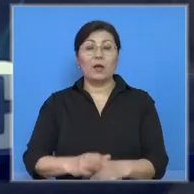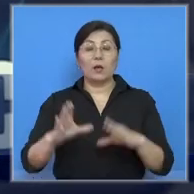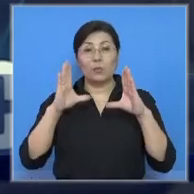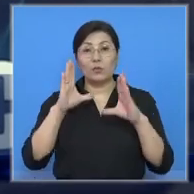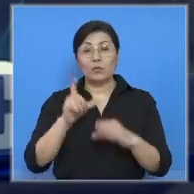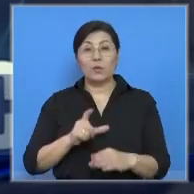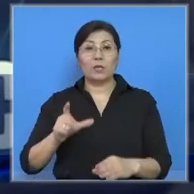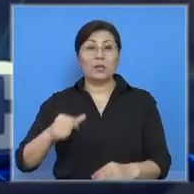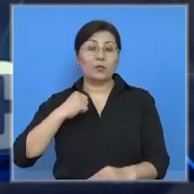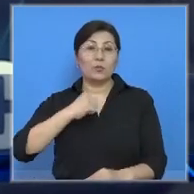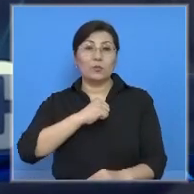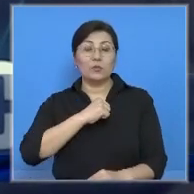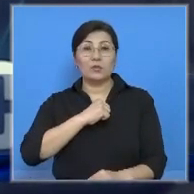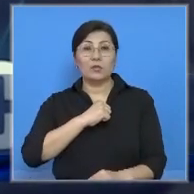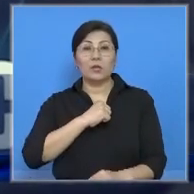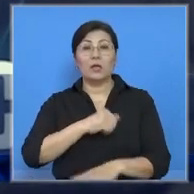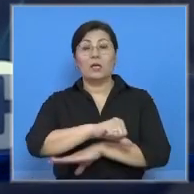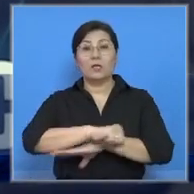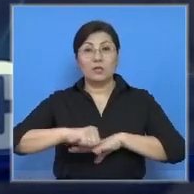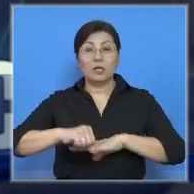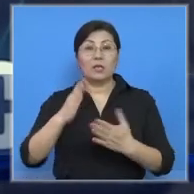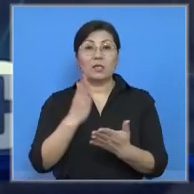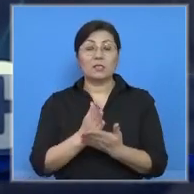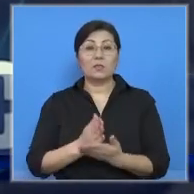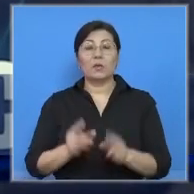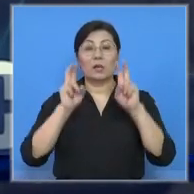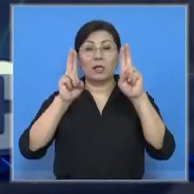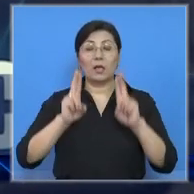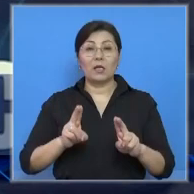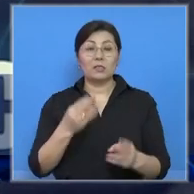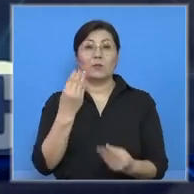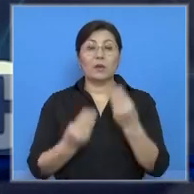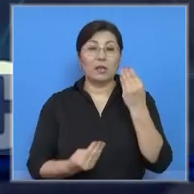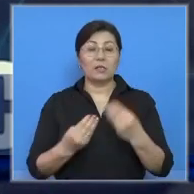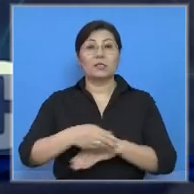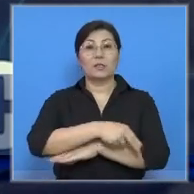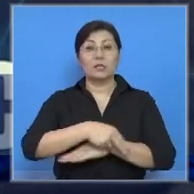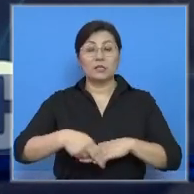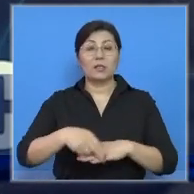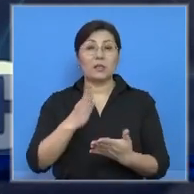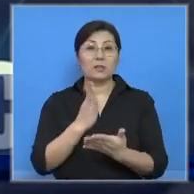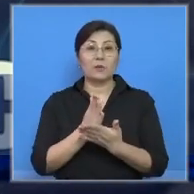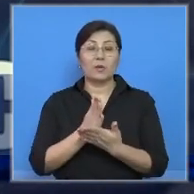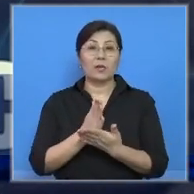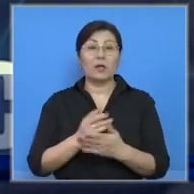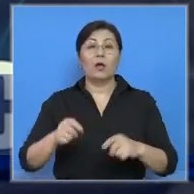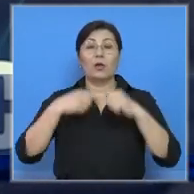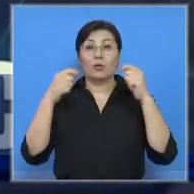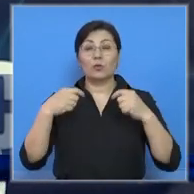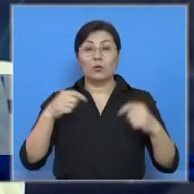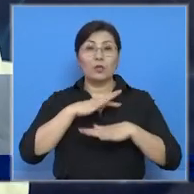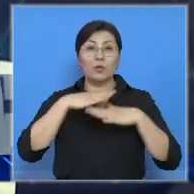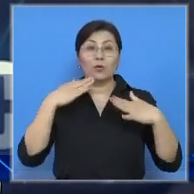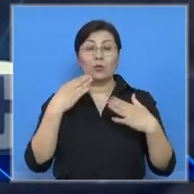өзінің жаңа айтқандай шекарасы бар. Әдеп, әзілдің де шекарасы бар, мысалы айтқанда. Тойда көбіне